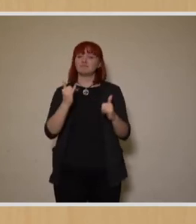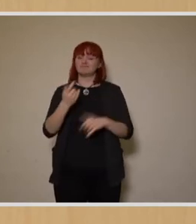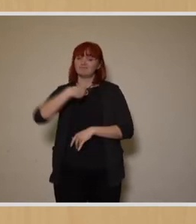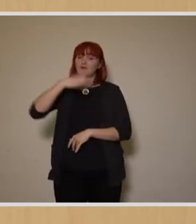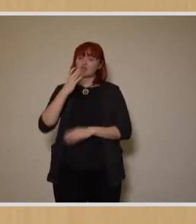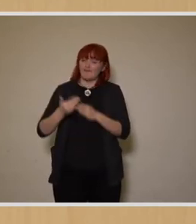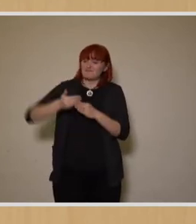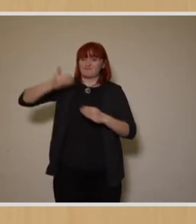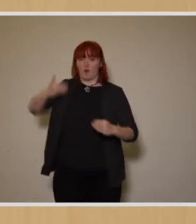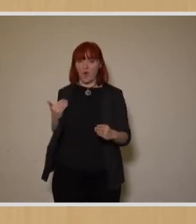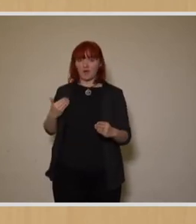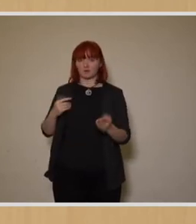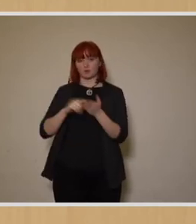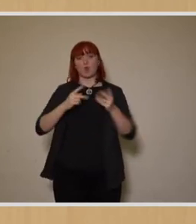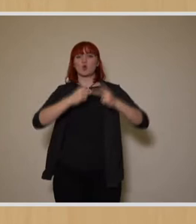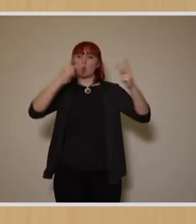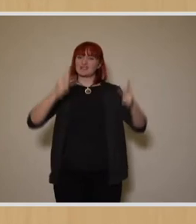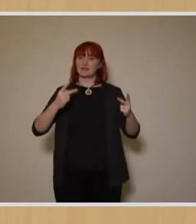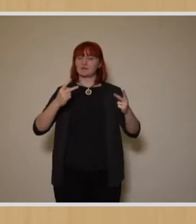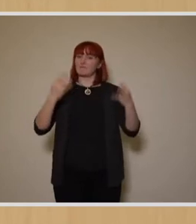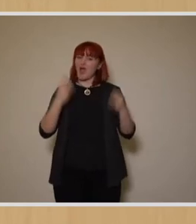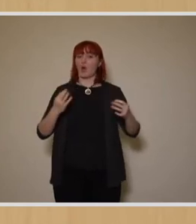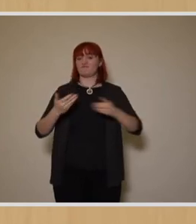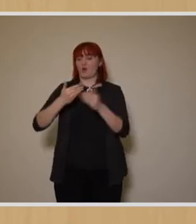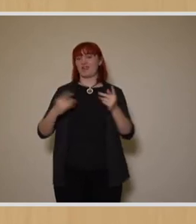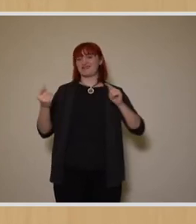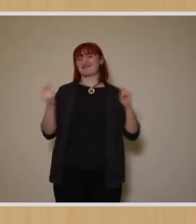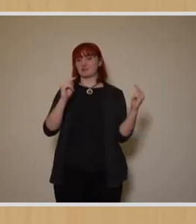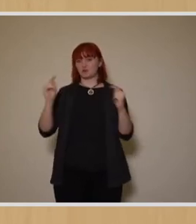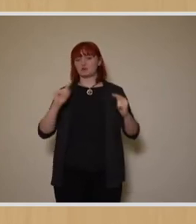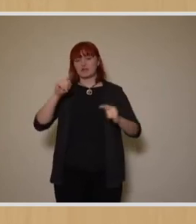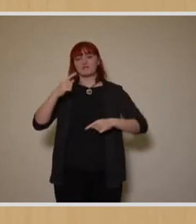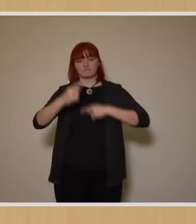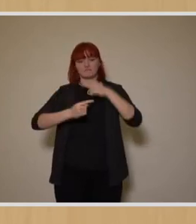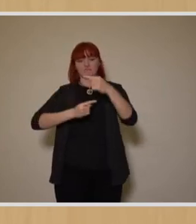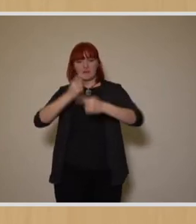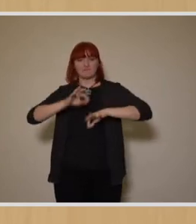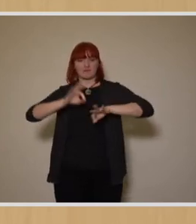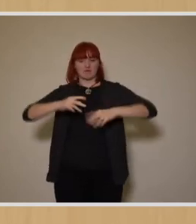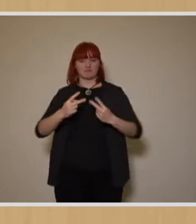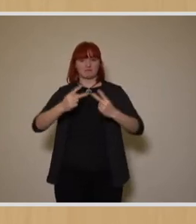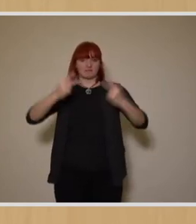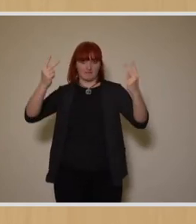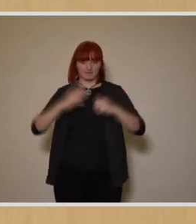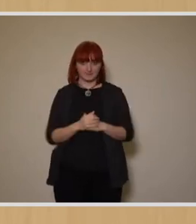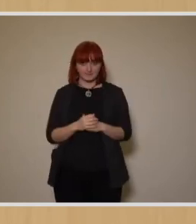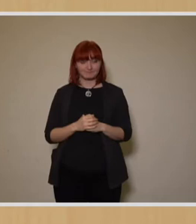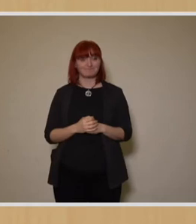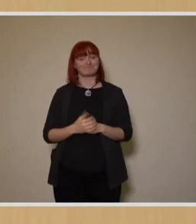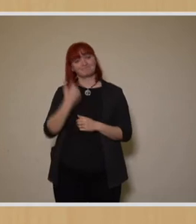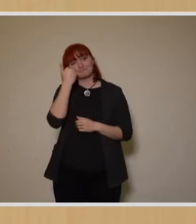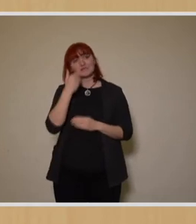gewünscht, denn Konzepte entwickeln sich in der Diskussion ja oftmals auch weiter. Wir bitten Sie, Mitglieder